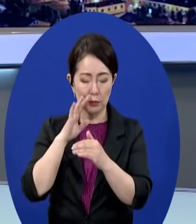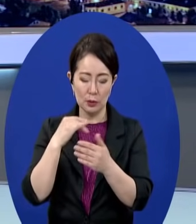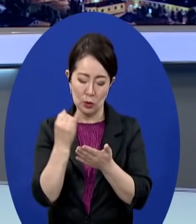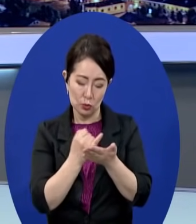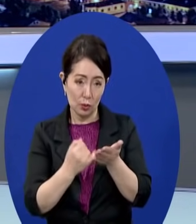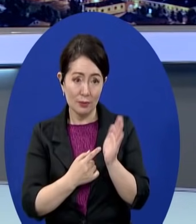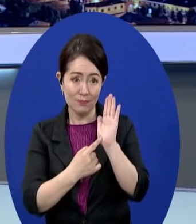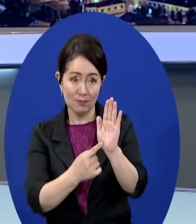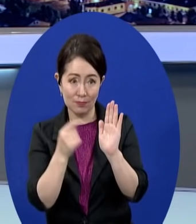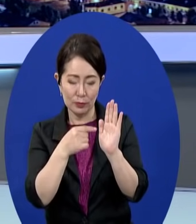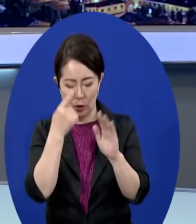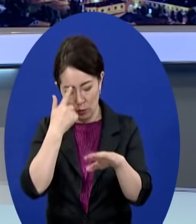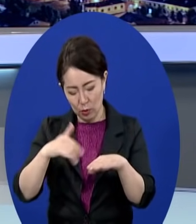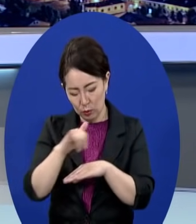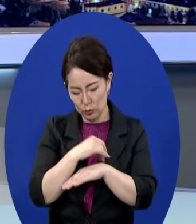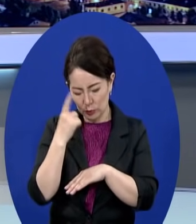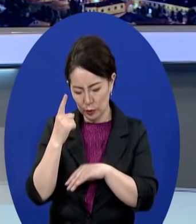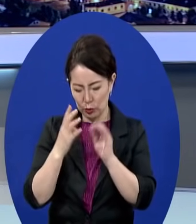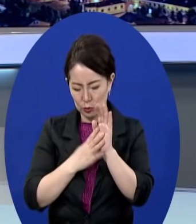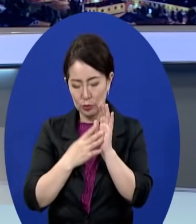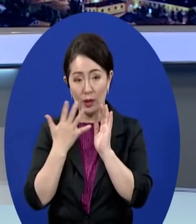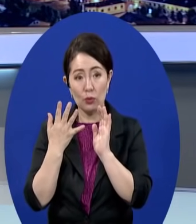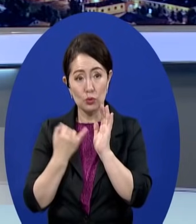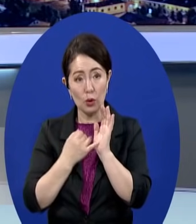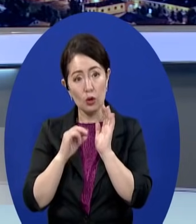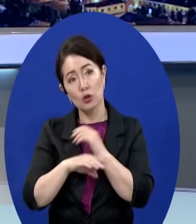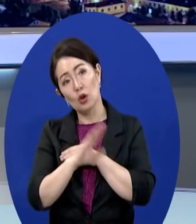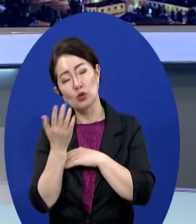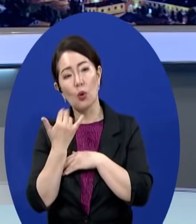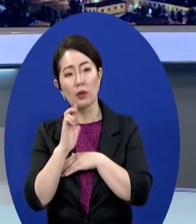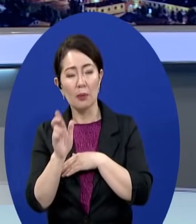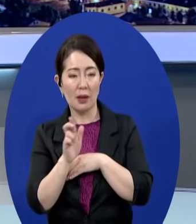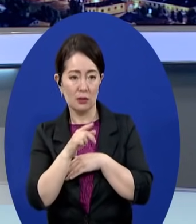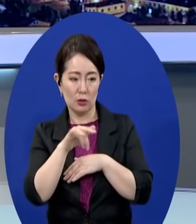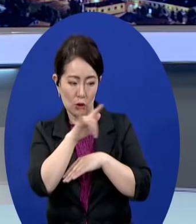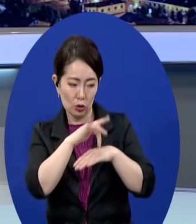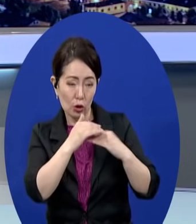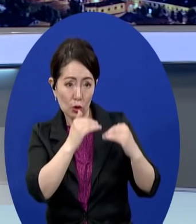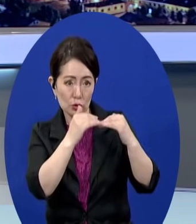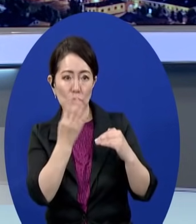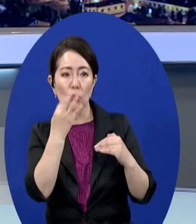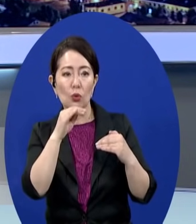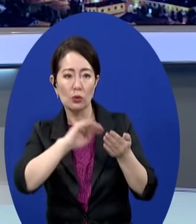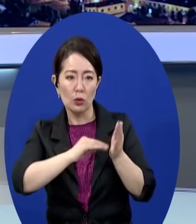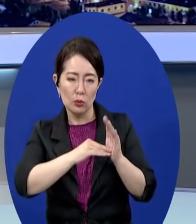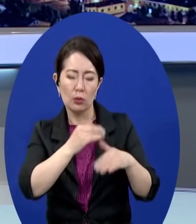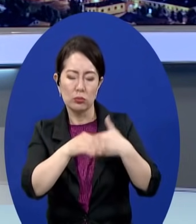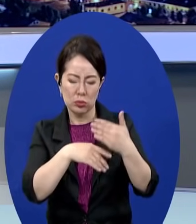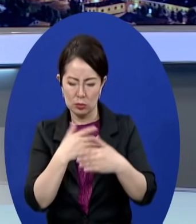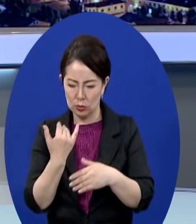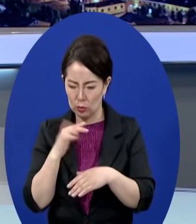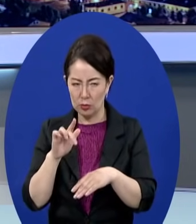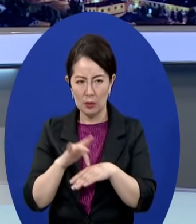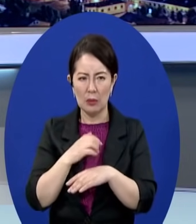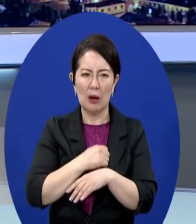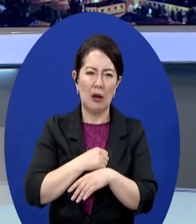гарсан байна. Монгол улс 1956 оноос хойш Улаанбаатар хотын хөгжлийг 4 удаа төлөвлөжээ. Цаасан дээр буусан төлөвлөгөөгөр бол нийслэл хот бүхэмдлэг